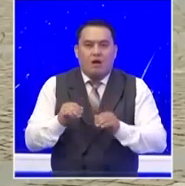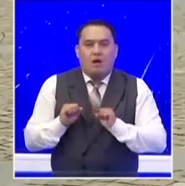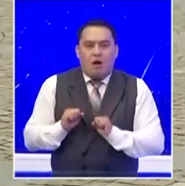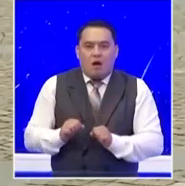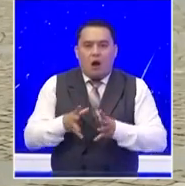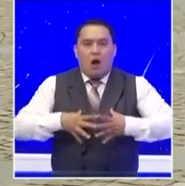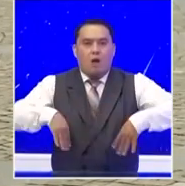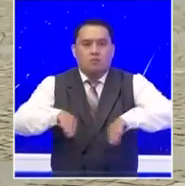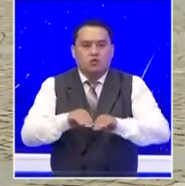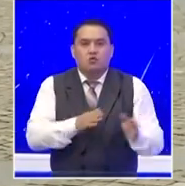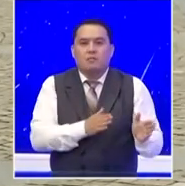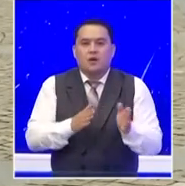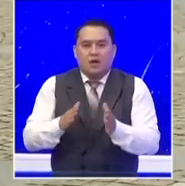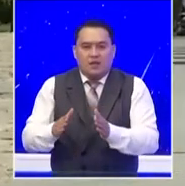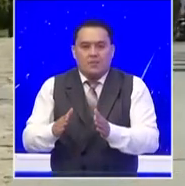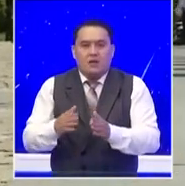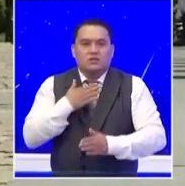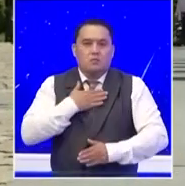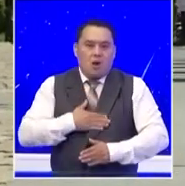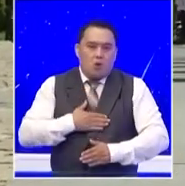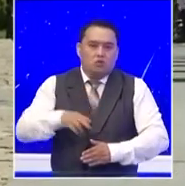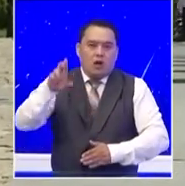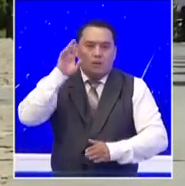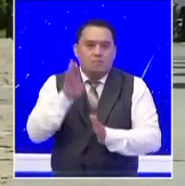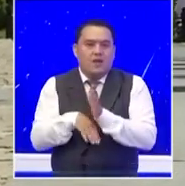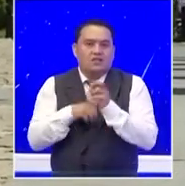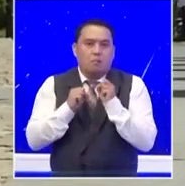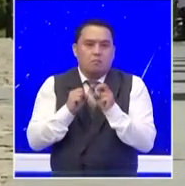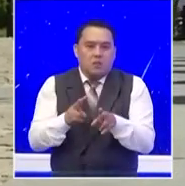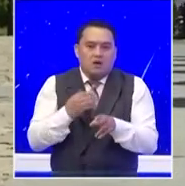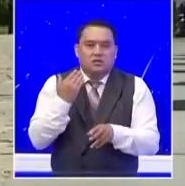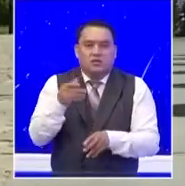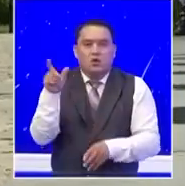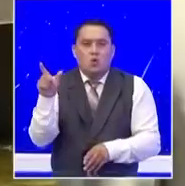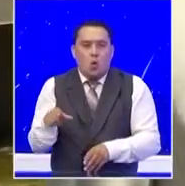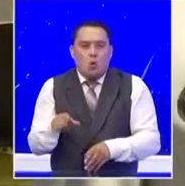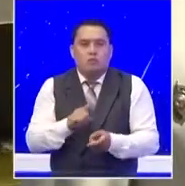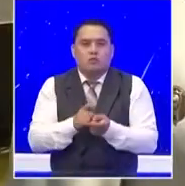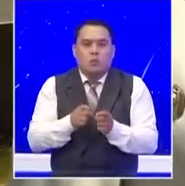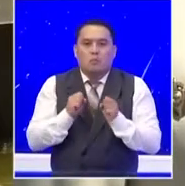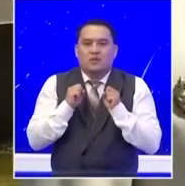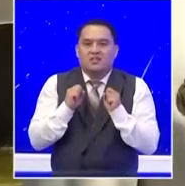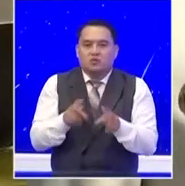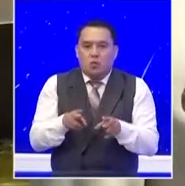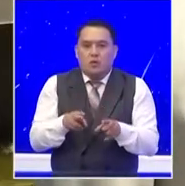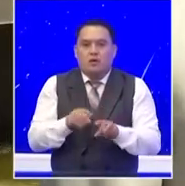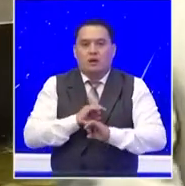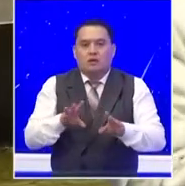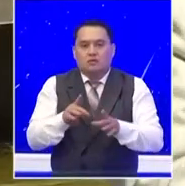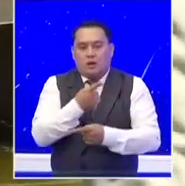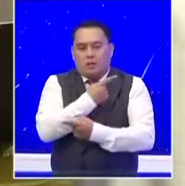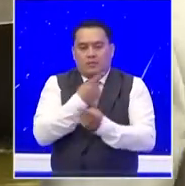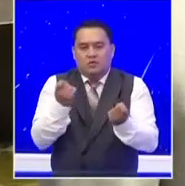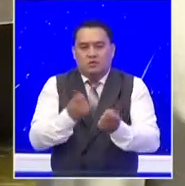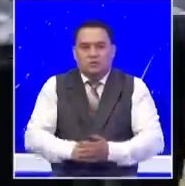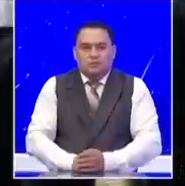охране общественного порядка, спокойствия страны, безопасности ее граждан и борьбе с преступностью, сказано в сообщении